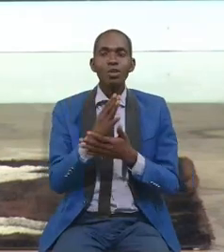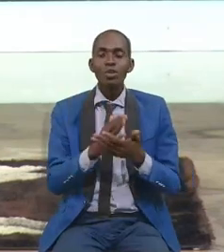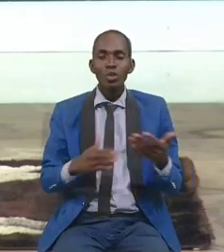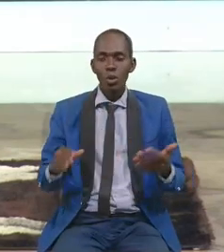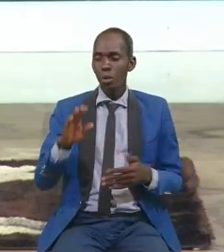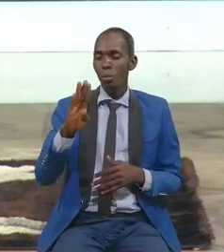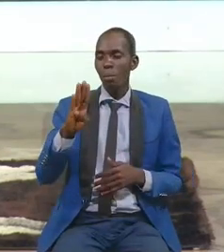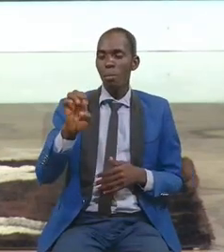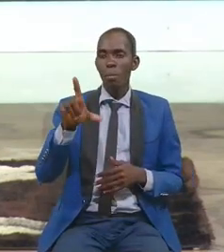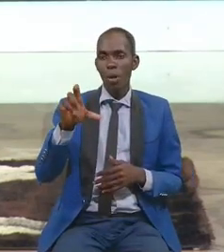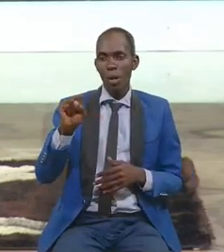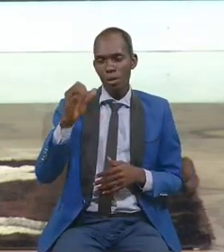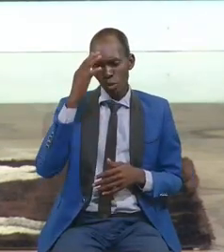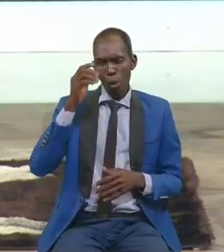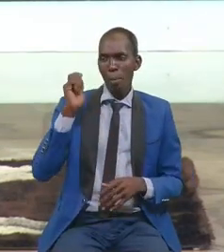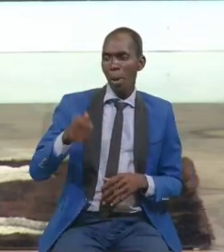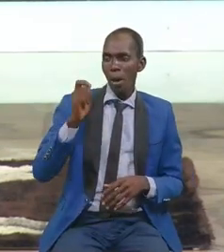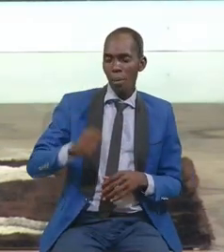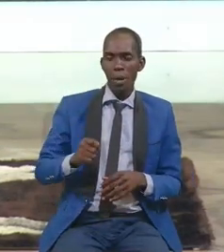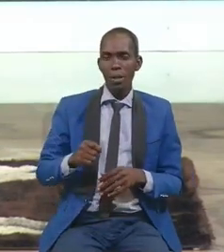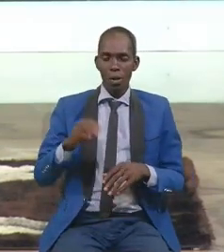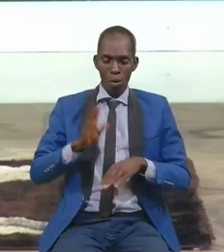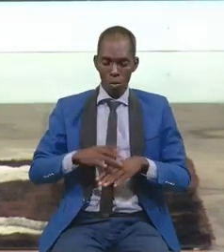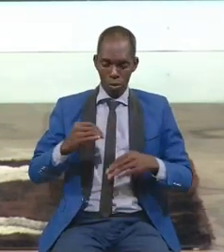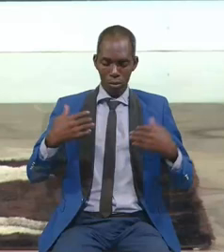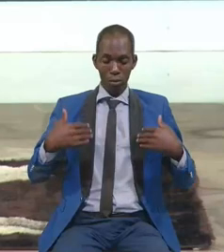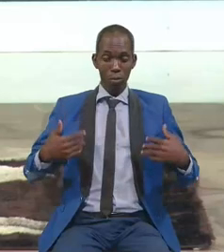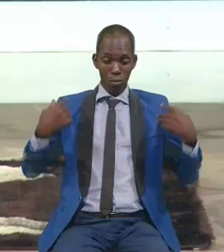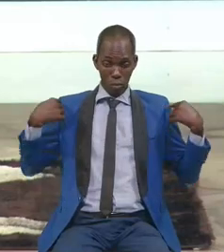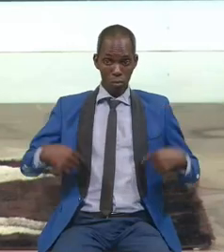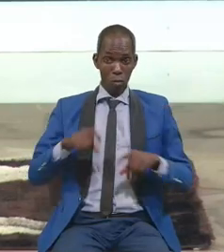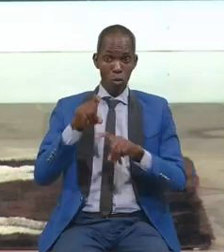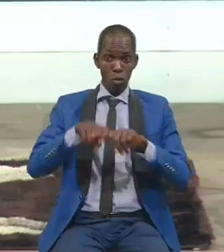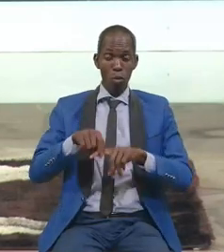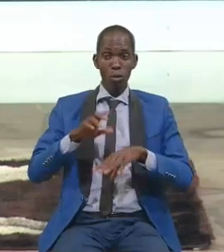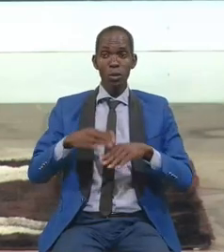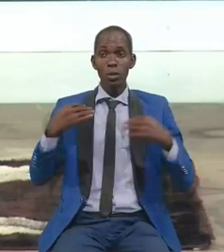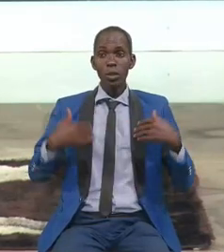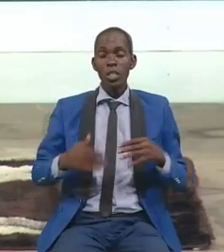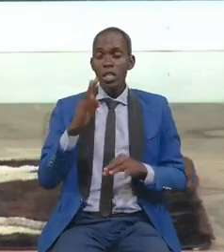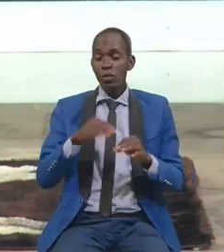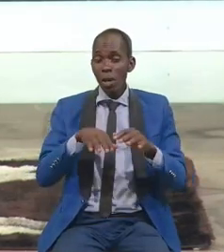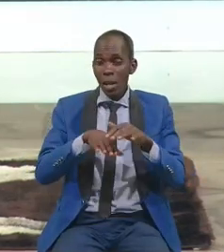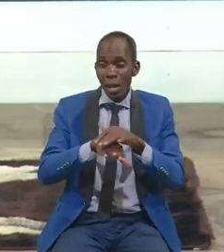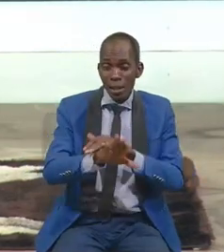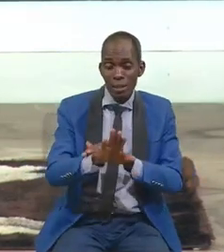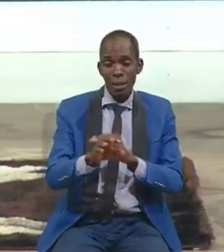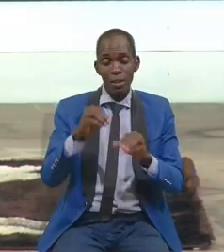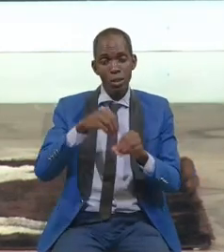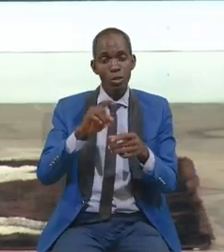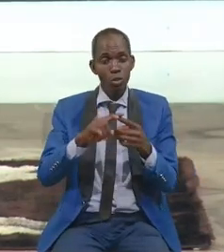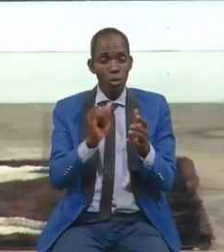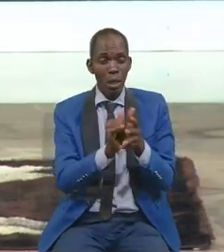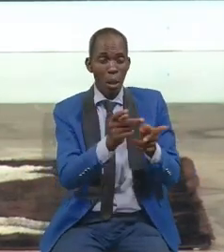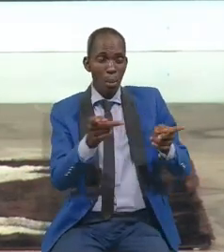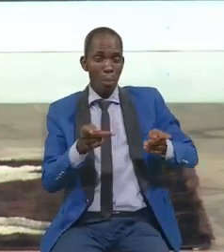clochettes autour de sa robe parce que s'il rentre au lieu très saint et il fait une erreur